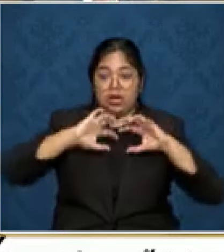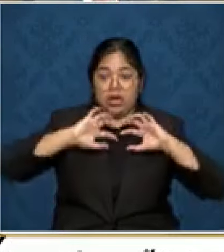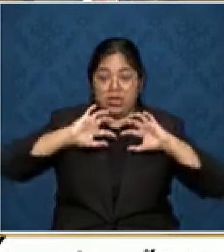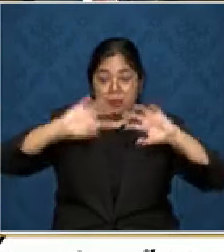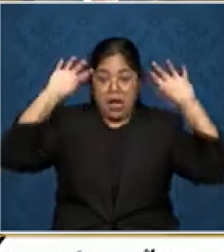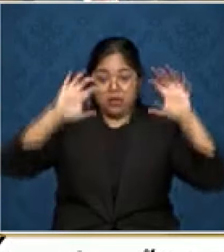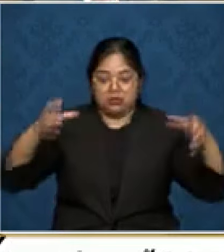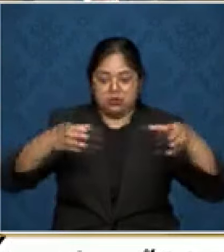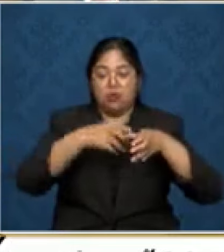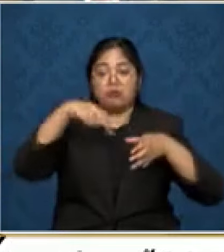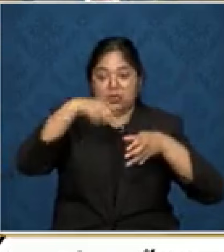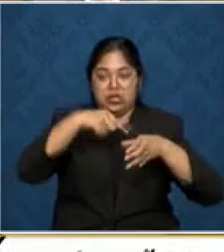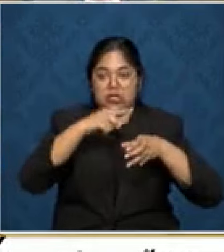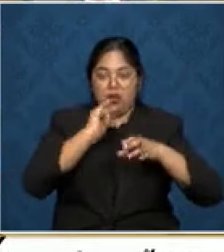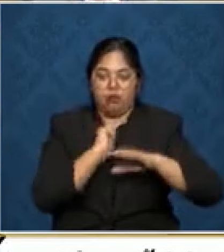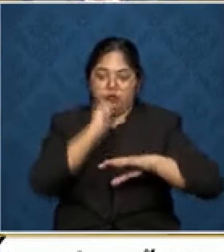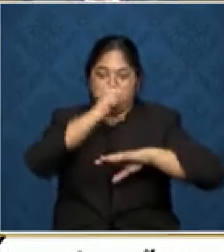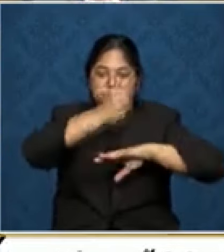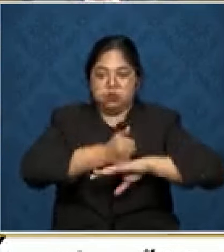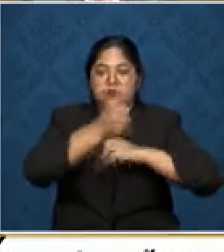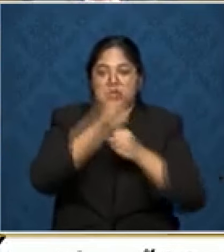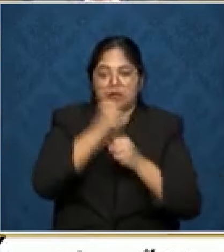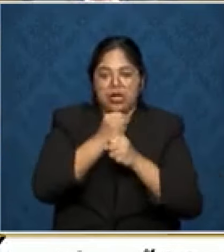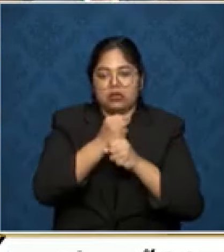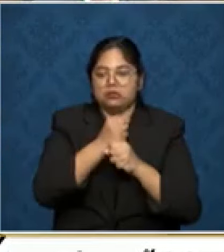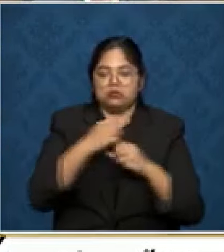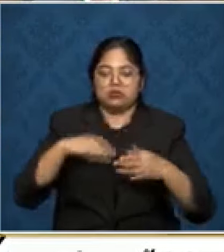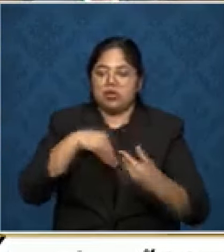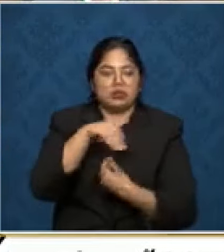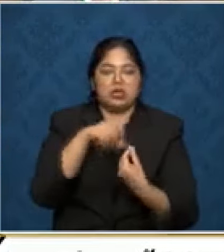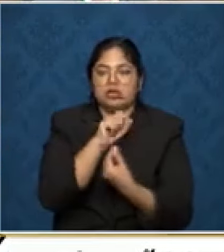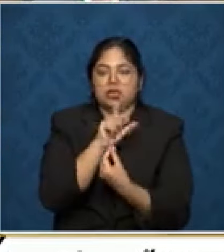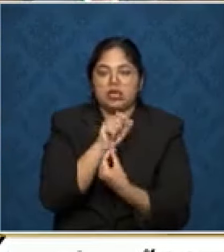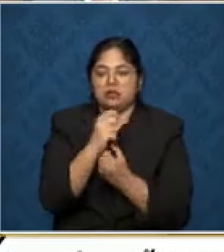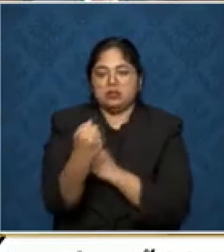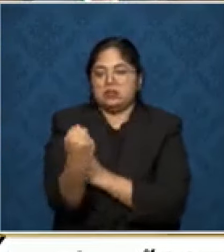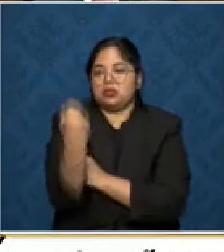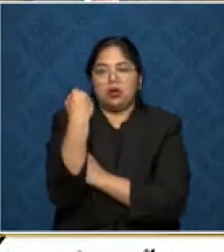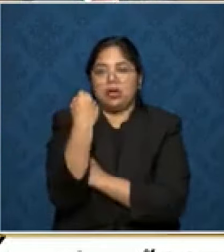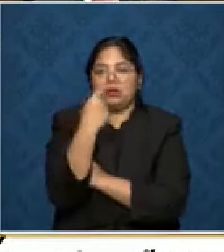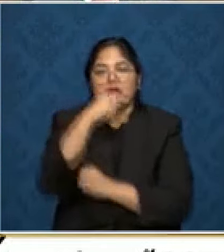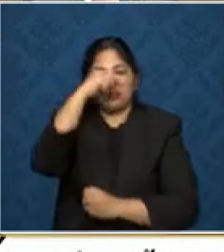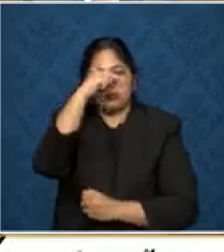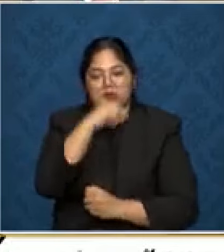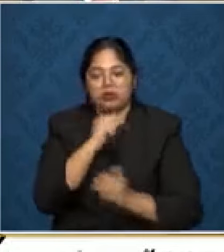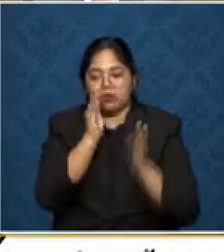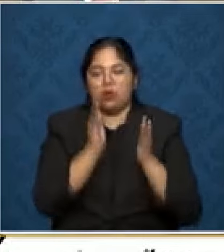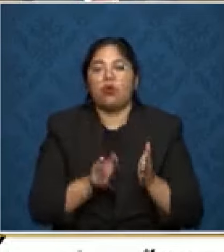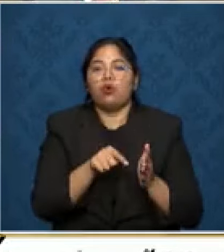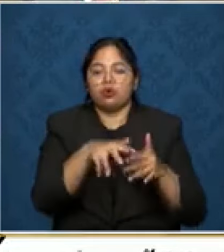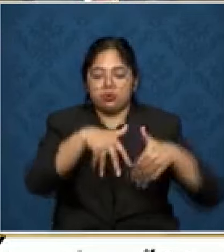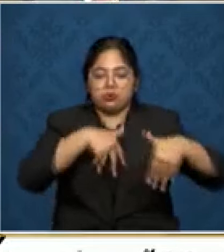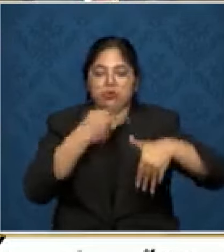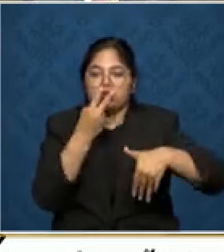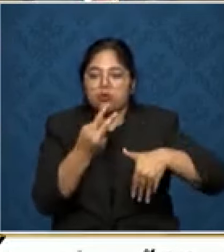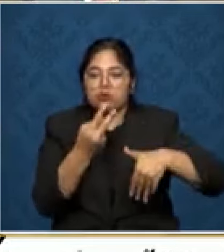เศรษฐกิจไม่ได้สร้างความเชื่อมั่นให้กับคนไทยและโลกได้ดูจากอะไรครับดูจากตัว